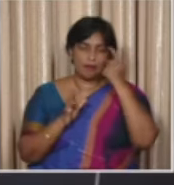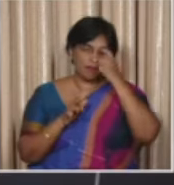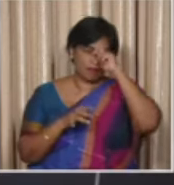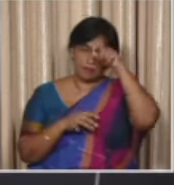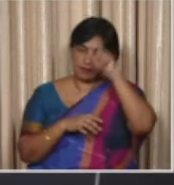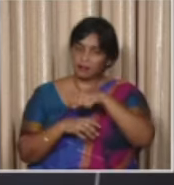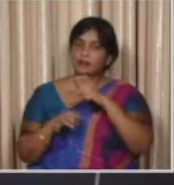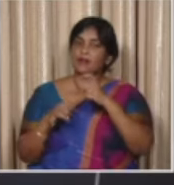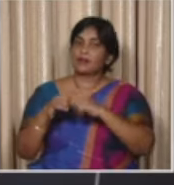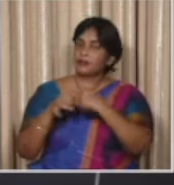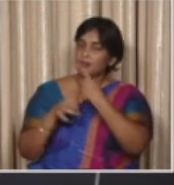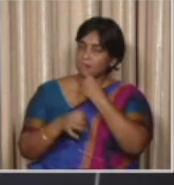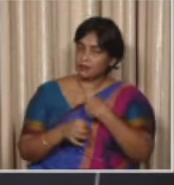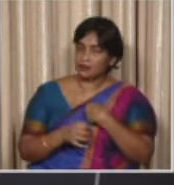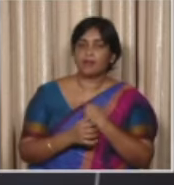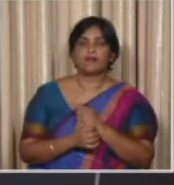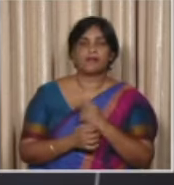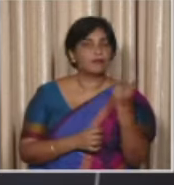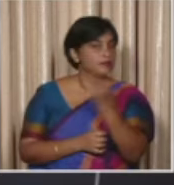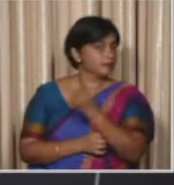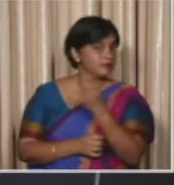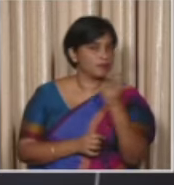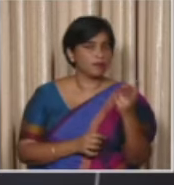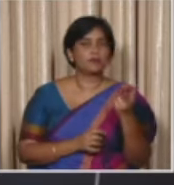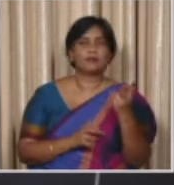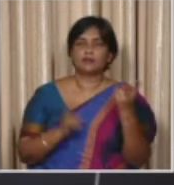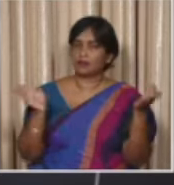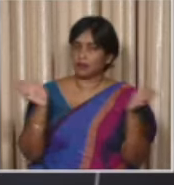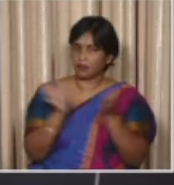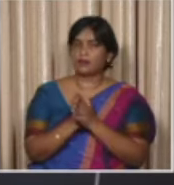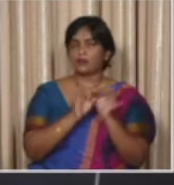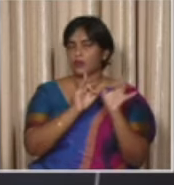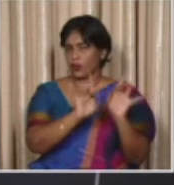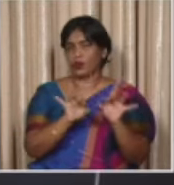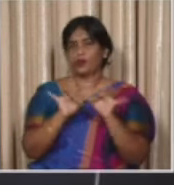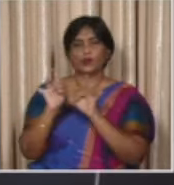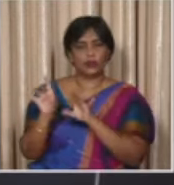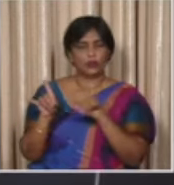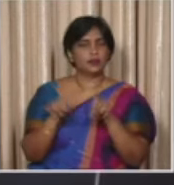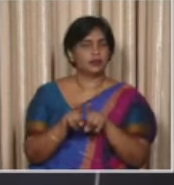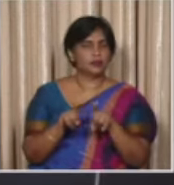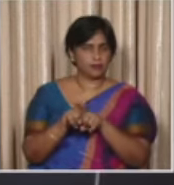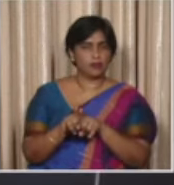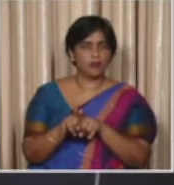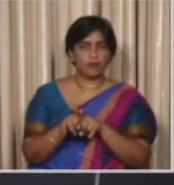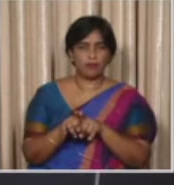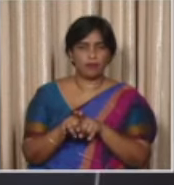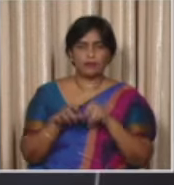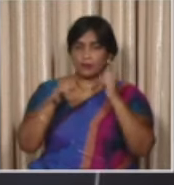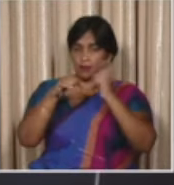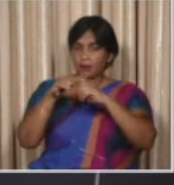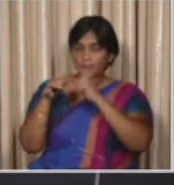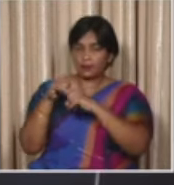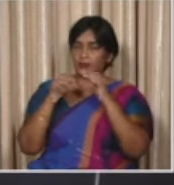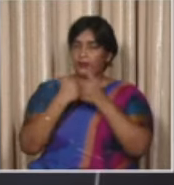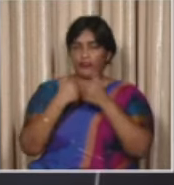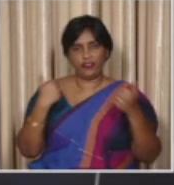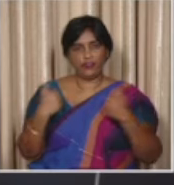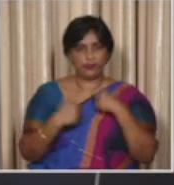මැතිතුමාගේ ප්‍රශ්නය මතු කළා. මේ දෙකේම හරයාත්මකව සමානයි. නමුත් මම ප්‍රශ්නාවලි දෙකටම වෙන වෙනම පිළිතුරු